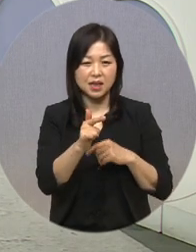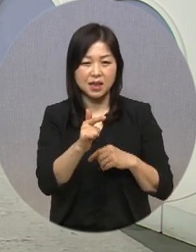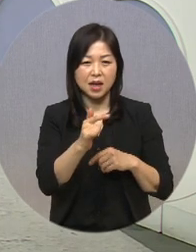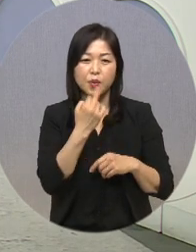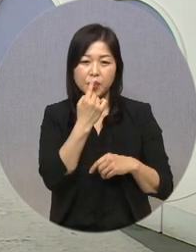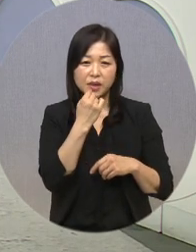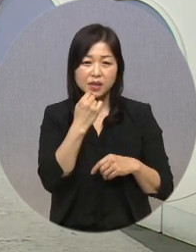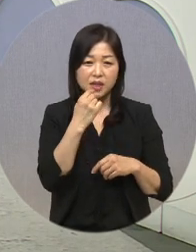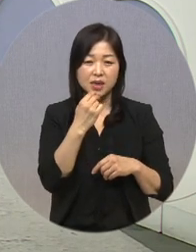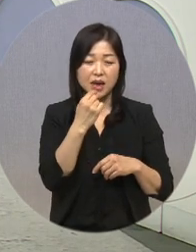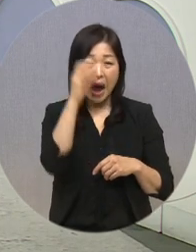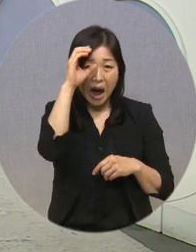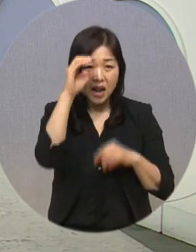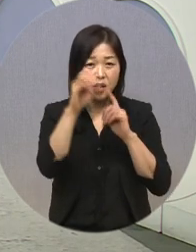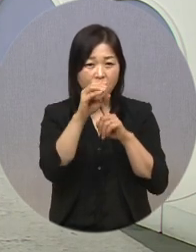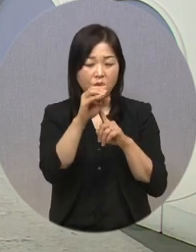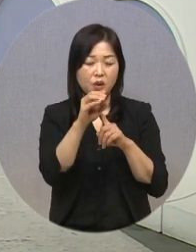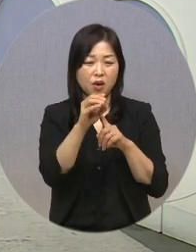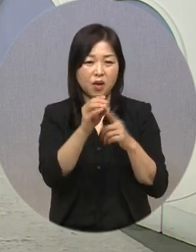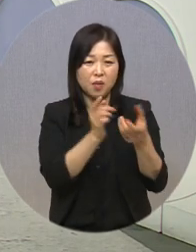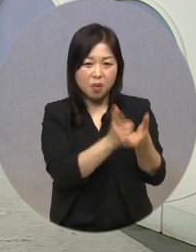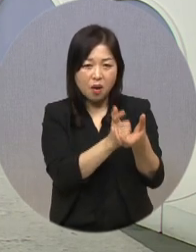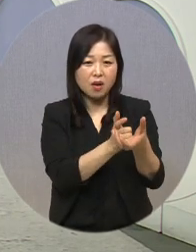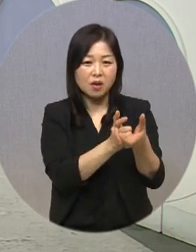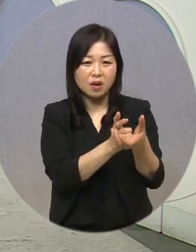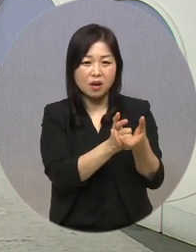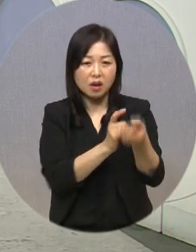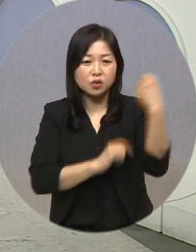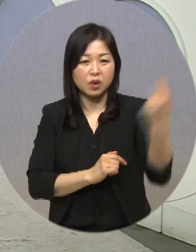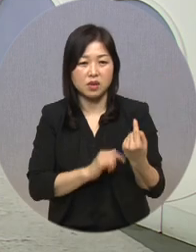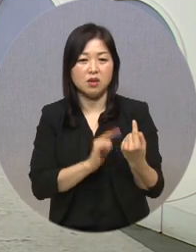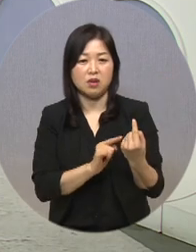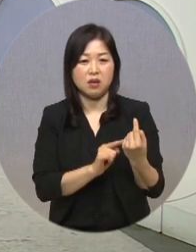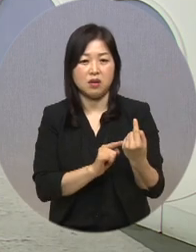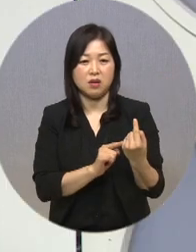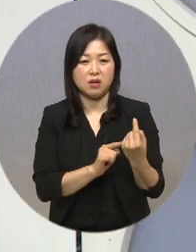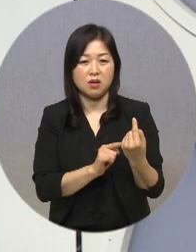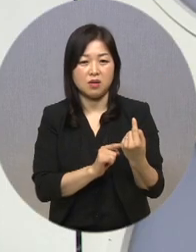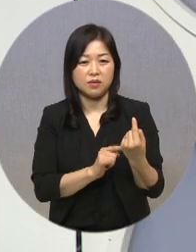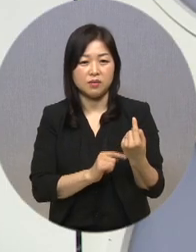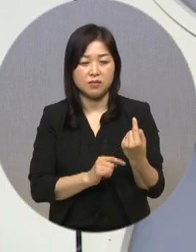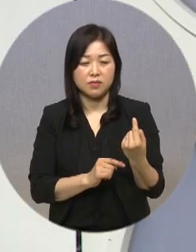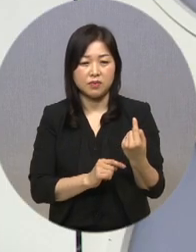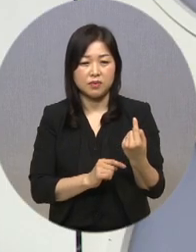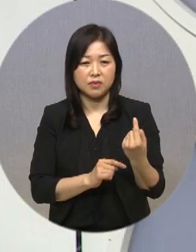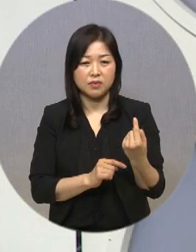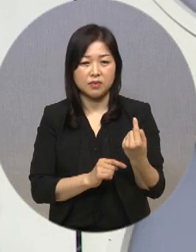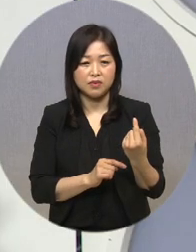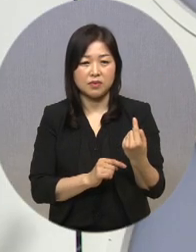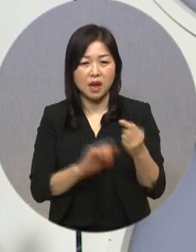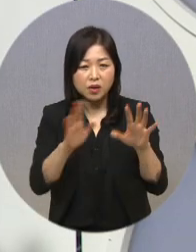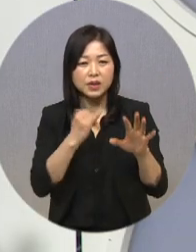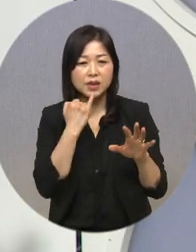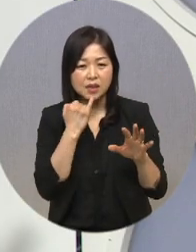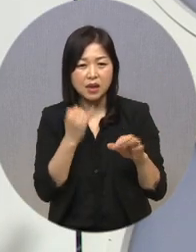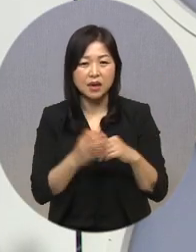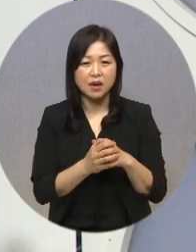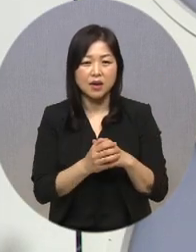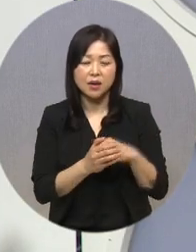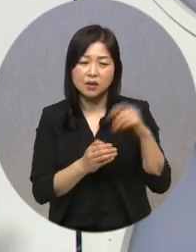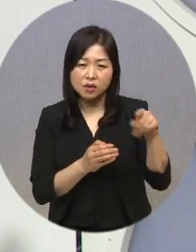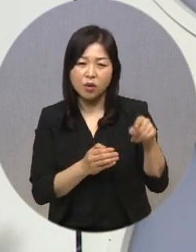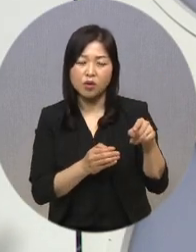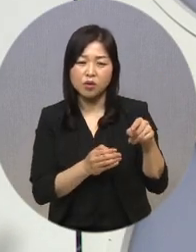가까이서 쏘면 어떻게 될지 몰라 괜찮아요. 그건 뭐 그들 들고 와서 괜찮아 아예 비비건입니다. 그래서 아이 괜찮아 아이고 시장님 말이야